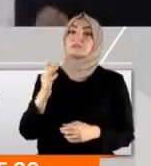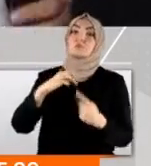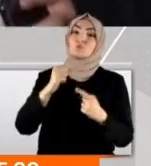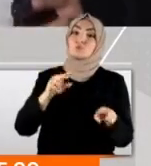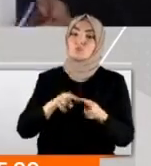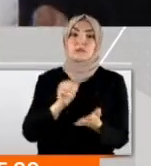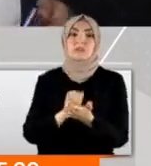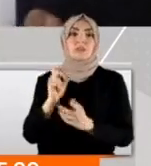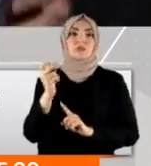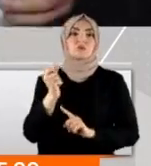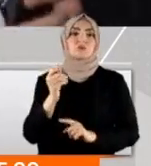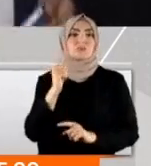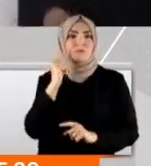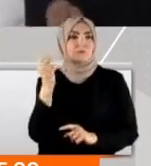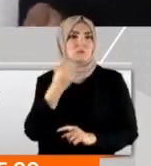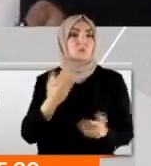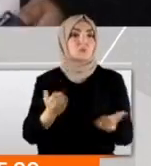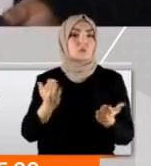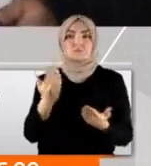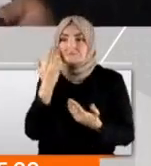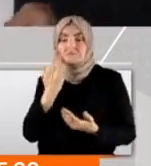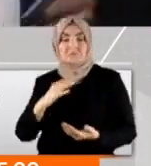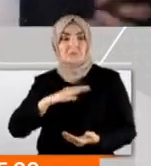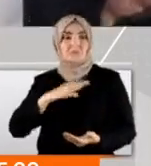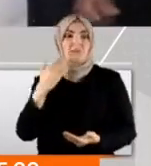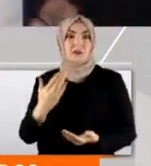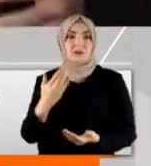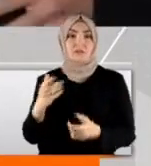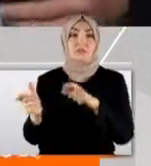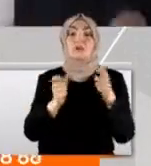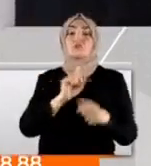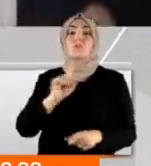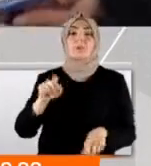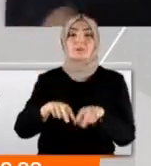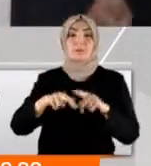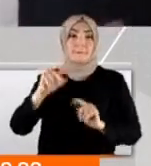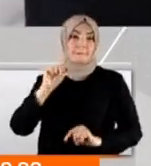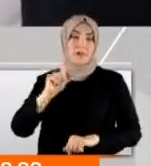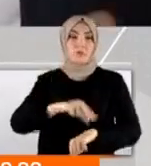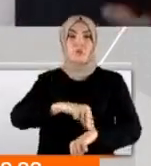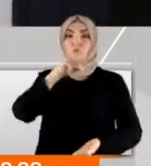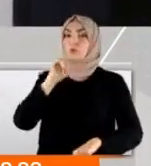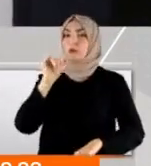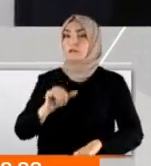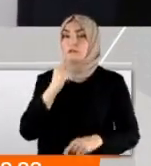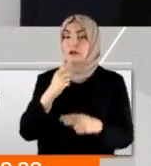az önce bulunduğum noktada yapmış olduğu taşınmaz mal komisyonuyla ilgili açıklamasıydı. Yani bundan sonrasında Kapalı Maraş'ta